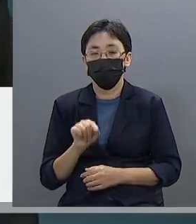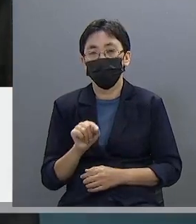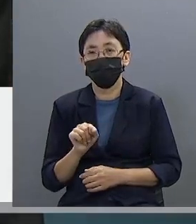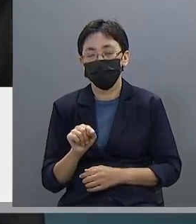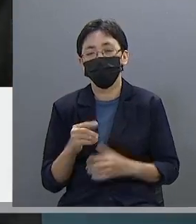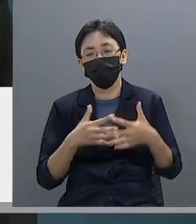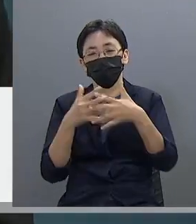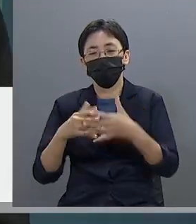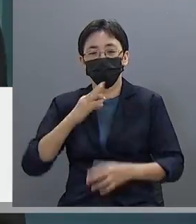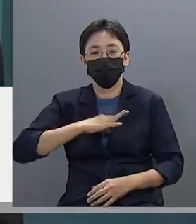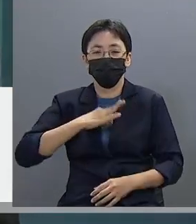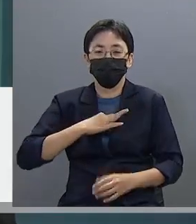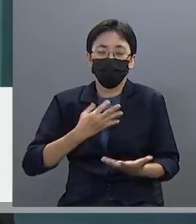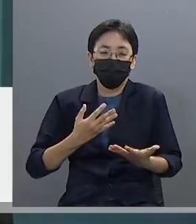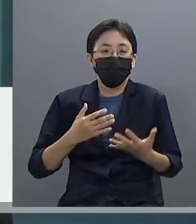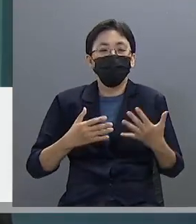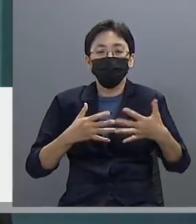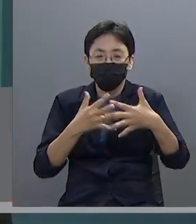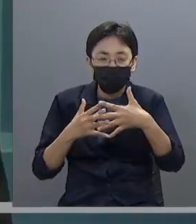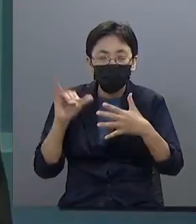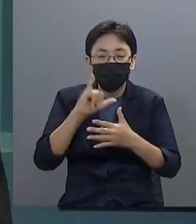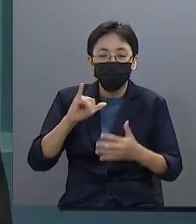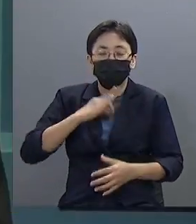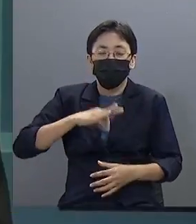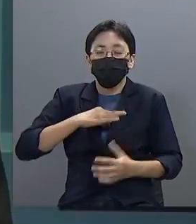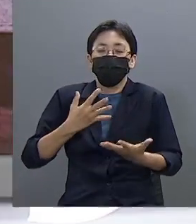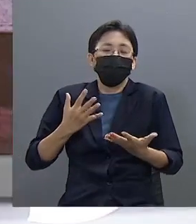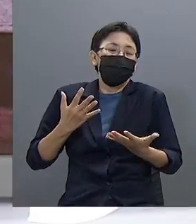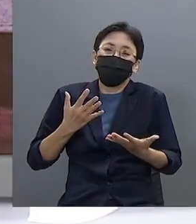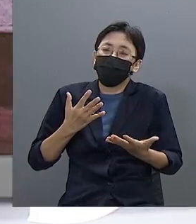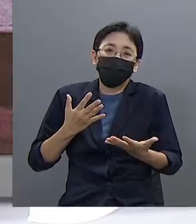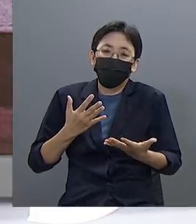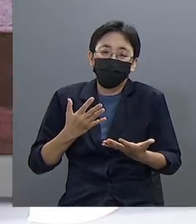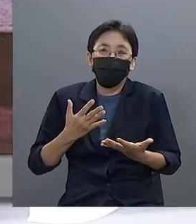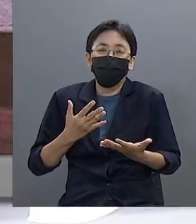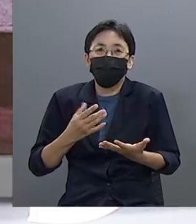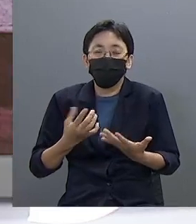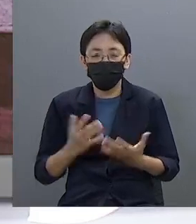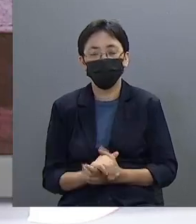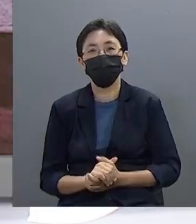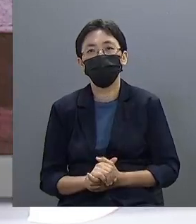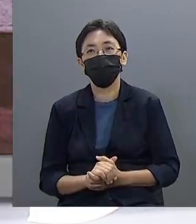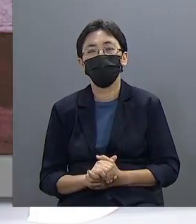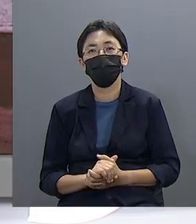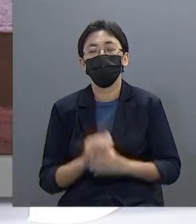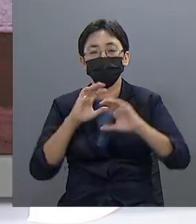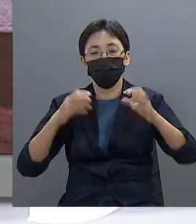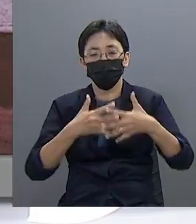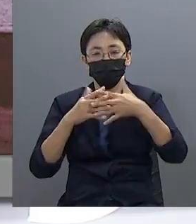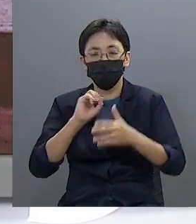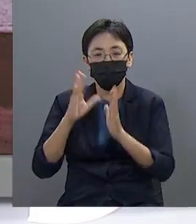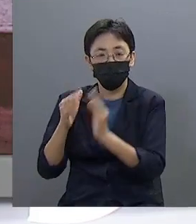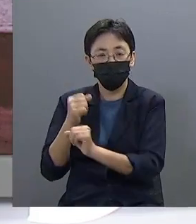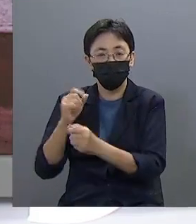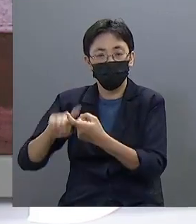าแล้วก็ชาติตะวันตกไกลๆก็เป็นได้ค่ะรัฐบาลอเมริกันบอกนะคะว่าเจ้าหน้าที่รัสเซียเนี่ยเดินทางมาดูโดรน